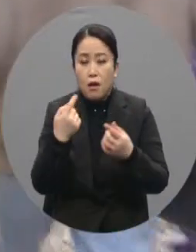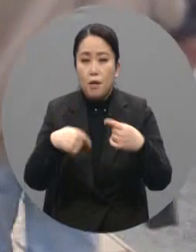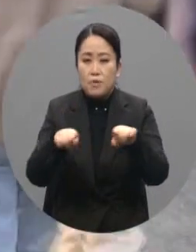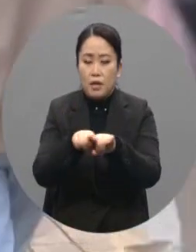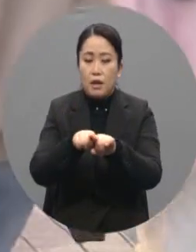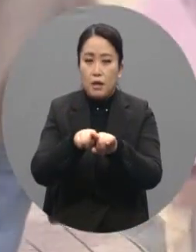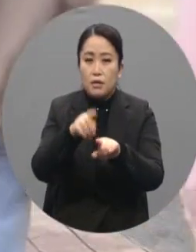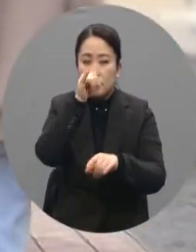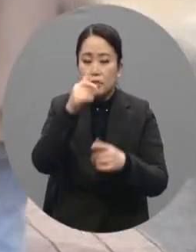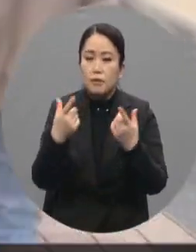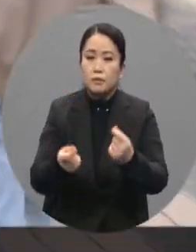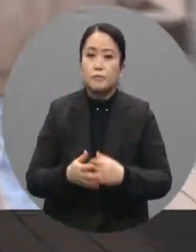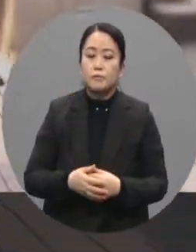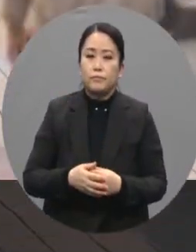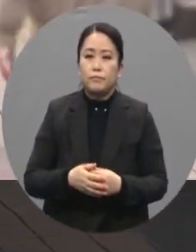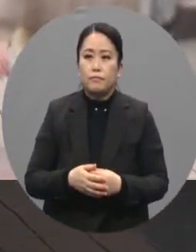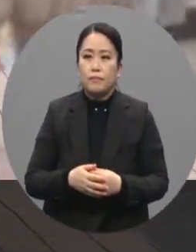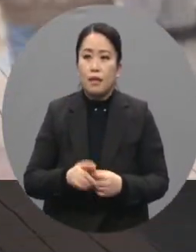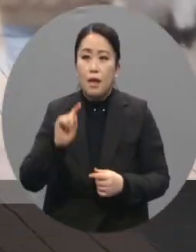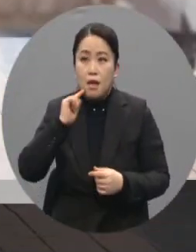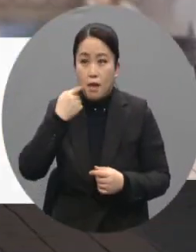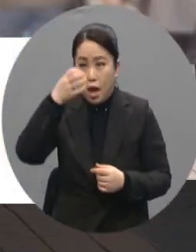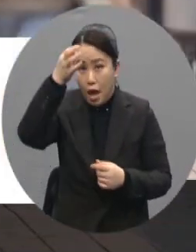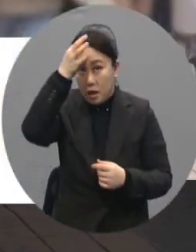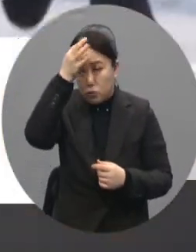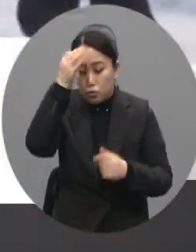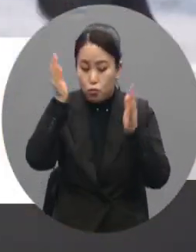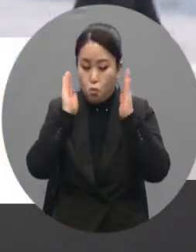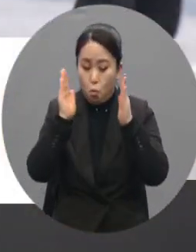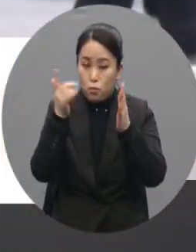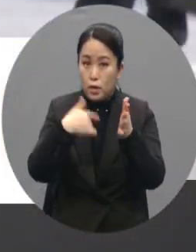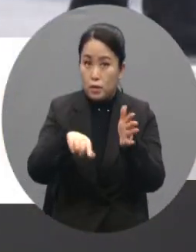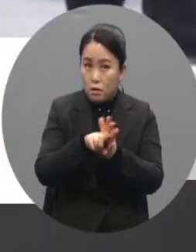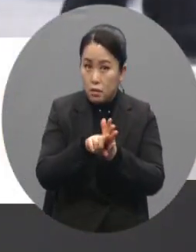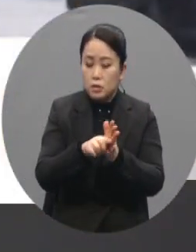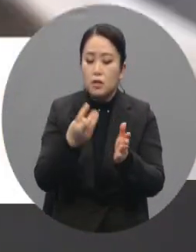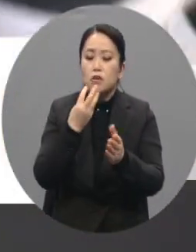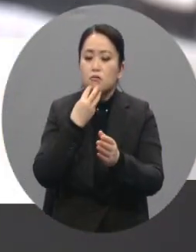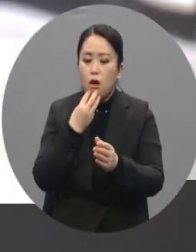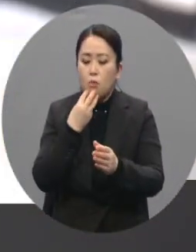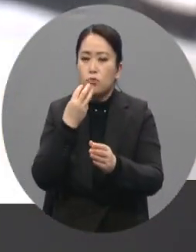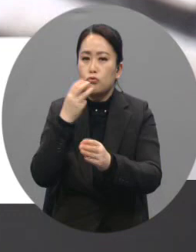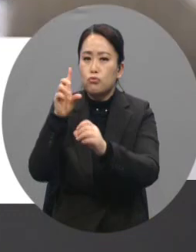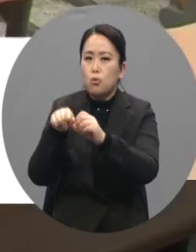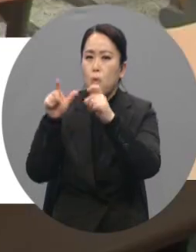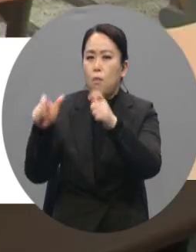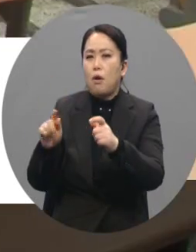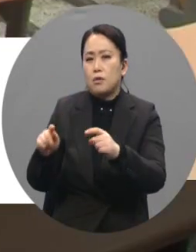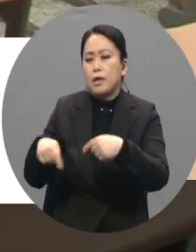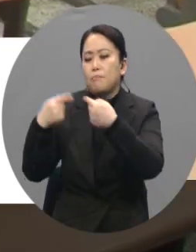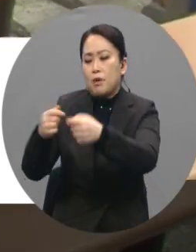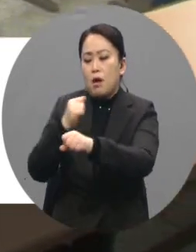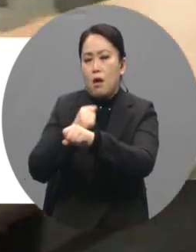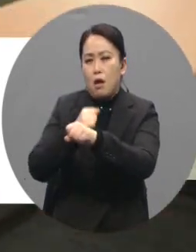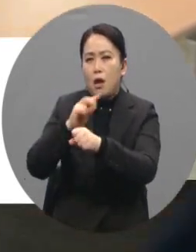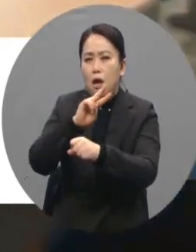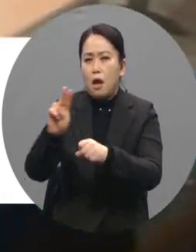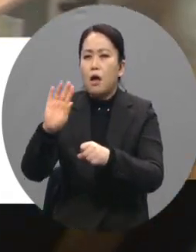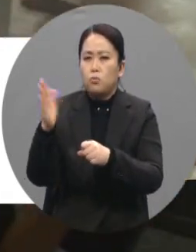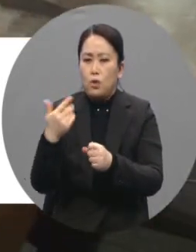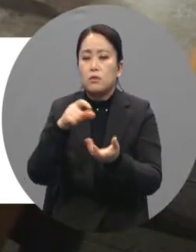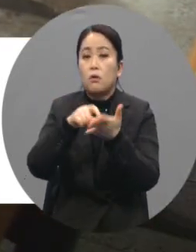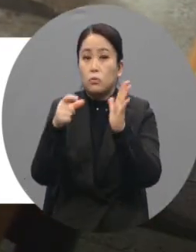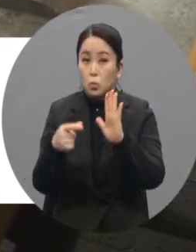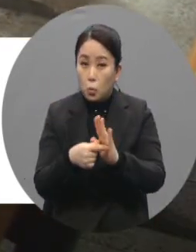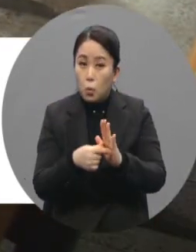있습니다. 예술 공부를 하기 위해서 서울이나 수도권으로 학생들이 올라가야 될 정도로 교육 환경에서